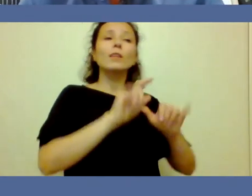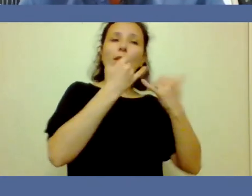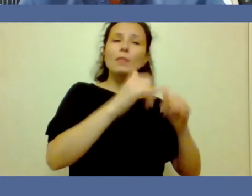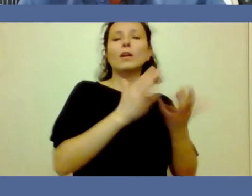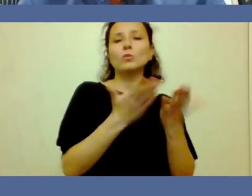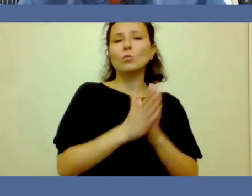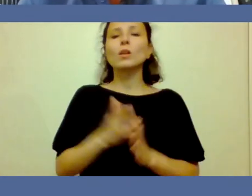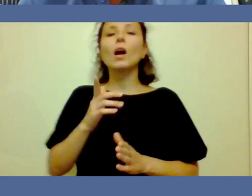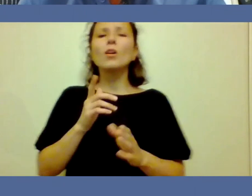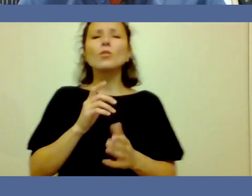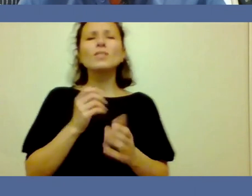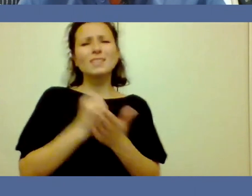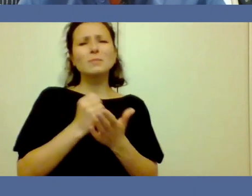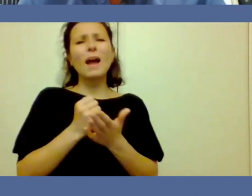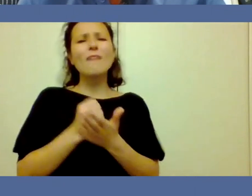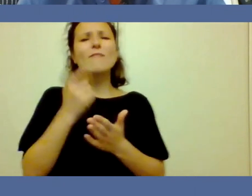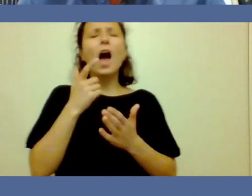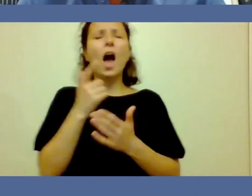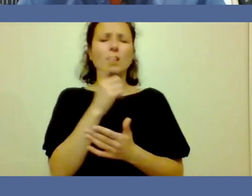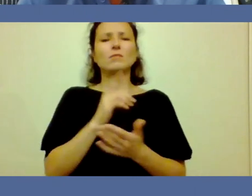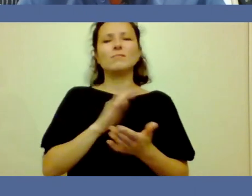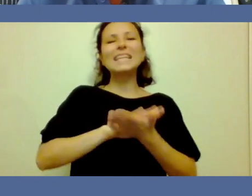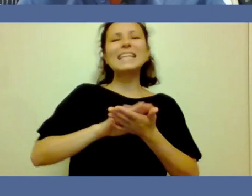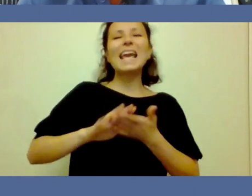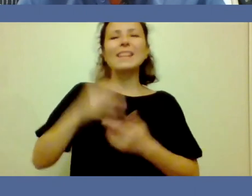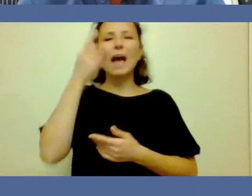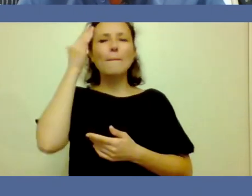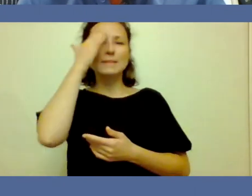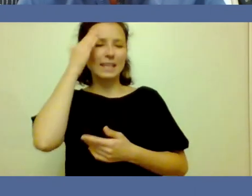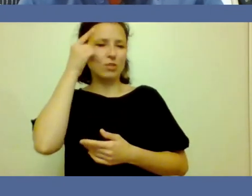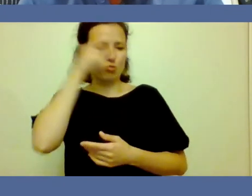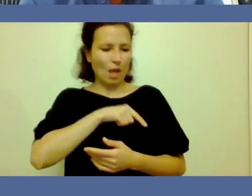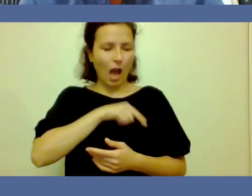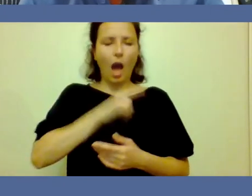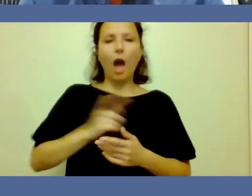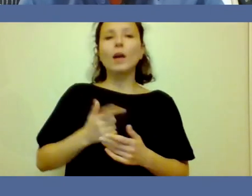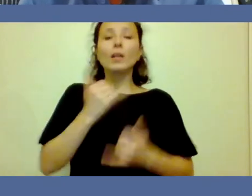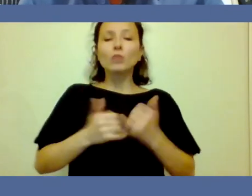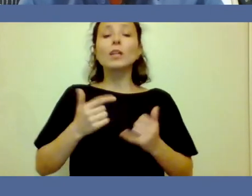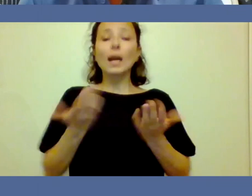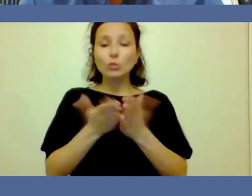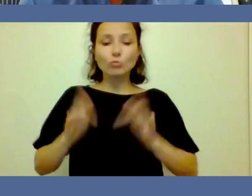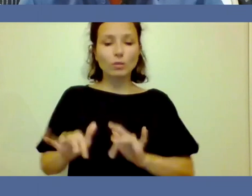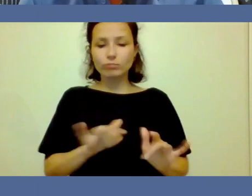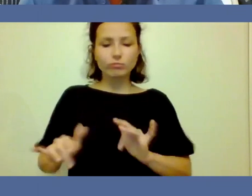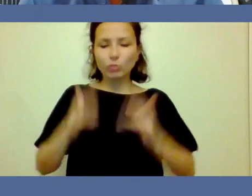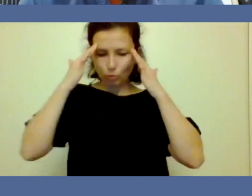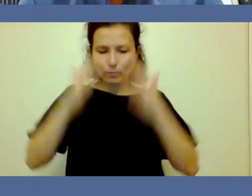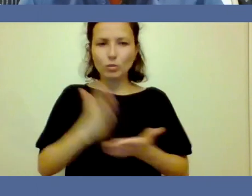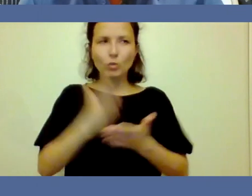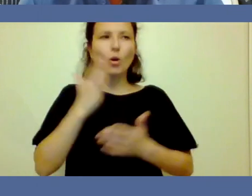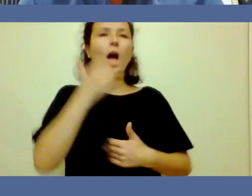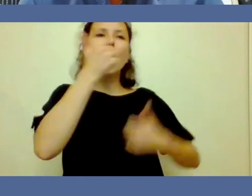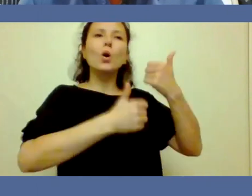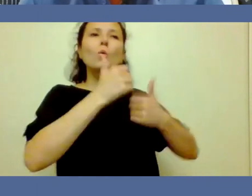zapisie, to nie czytam nic innego, co nie jest związane z książką, nad którą pracuję. Mhm. Konkurencję z radością i z